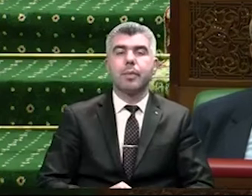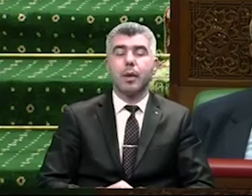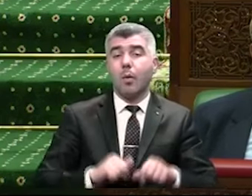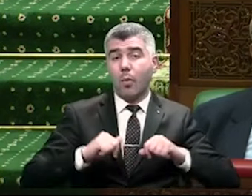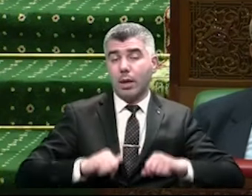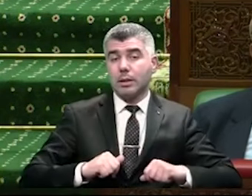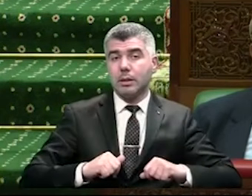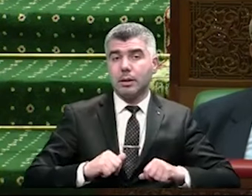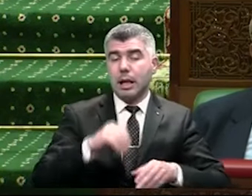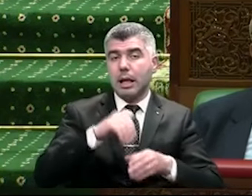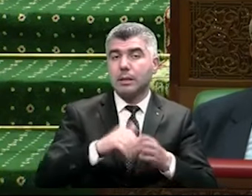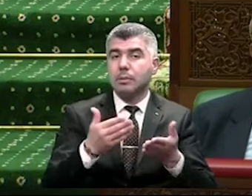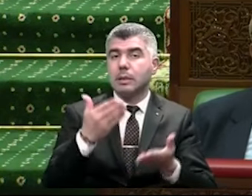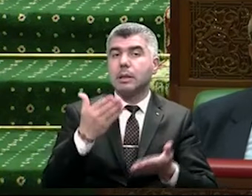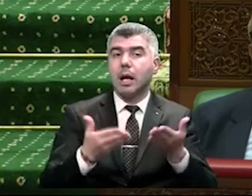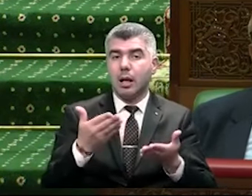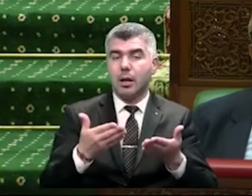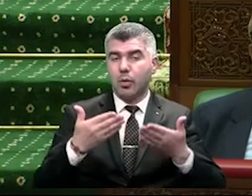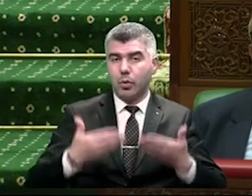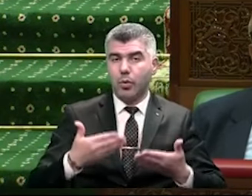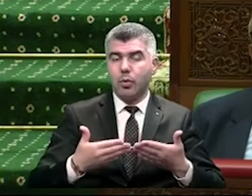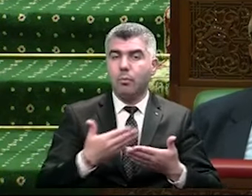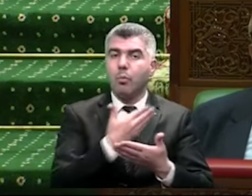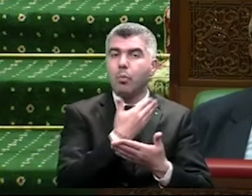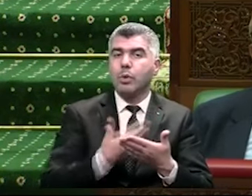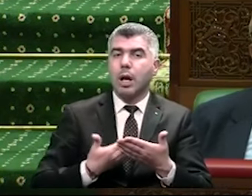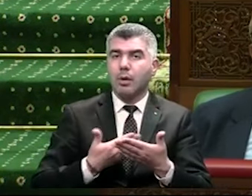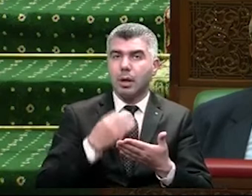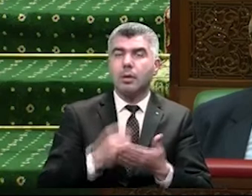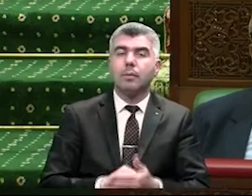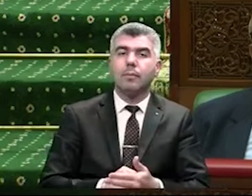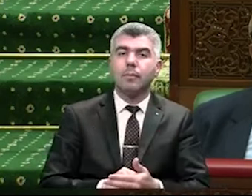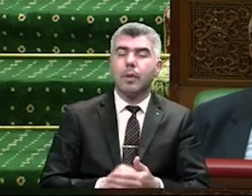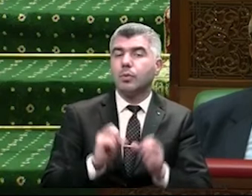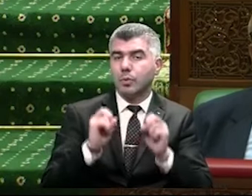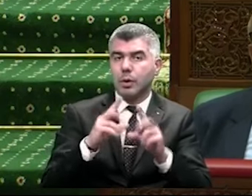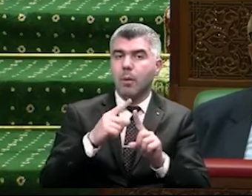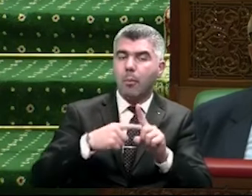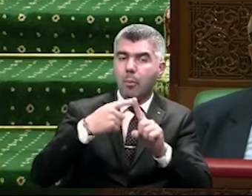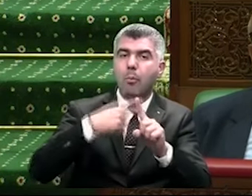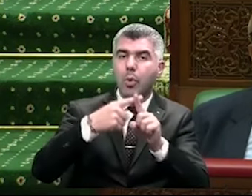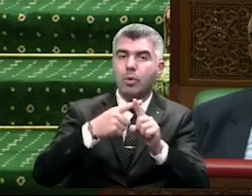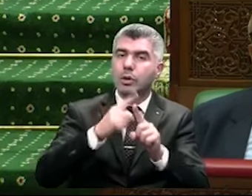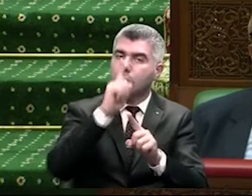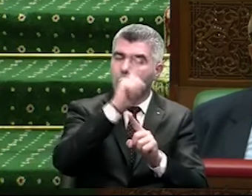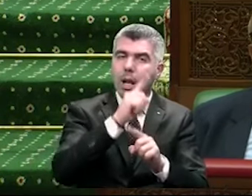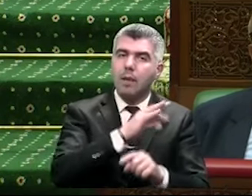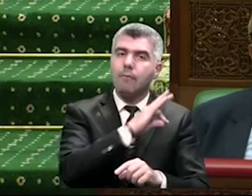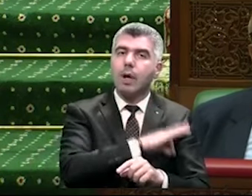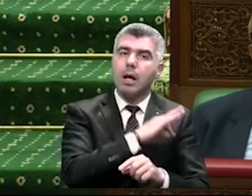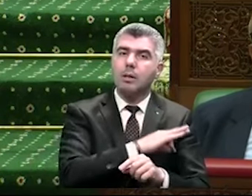الفريق الاستقلالي بمجلس المستشارين نتطلع من خلالكم لتحقيق المزيد من المكتسبات الاقتصاديه